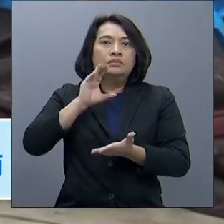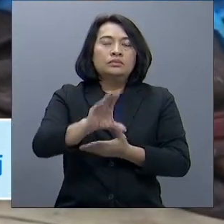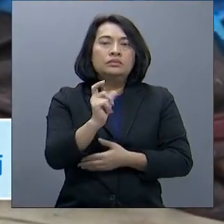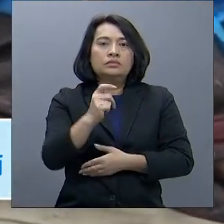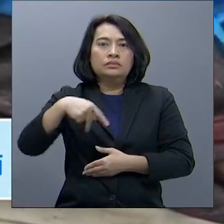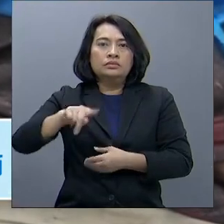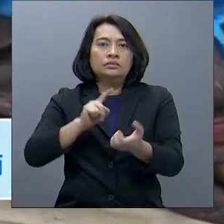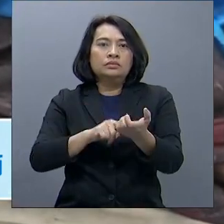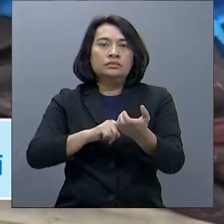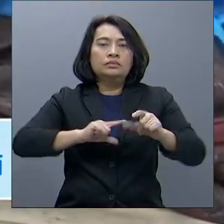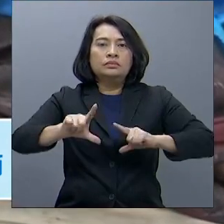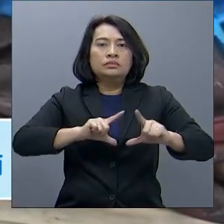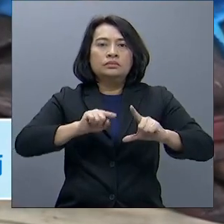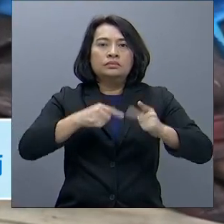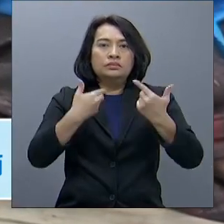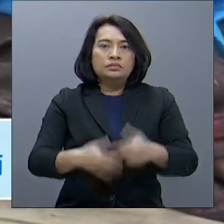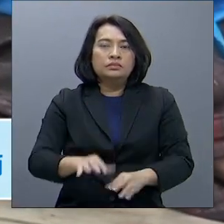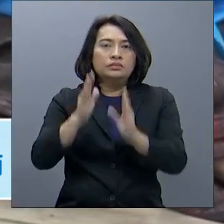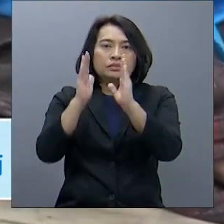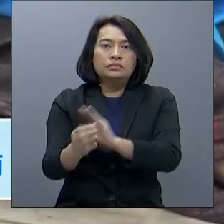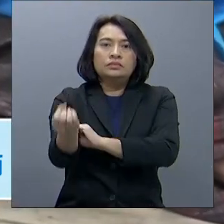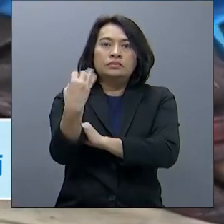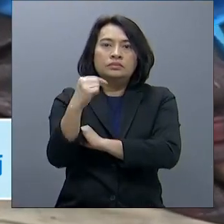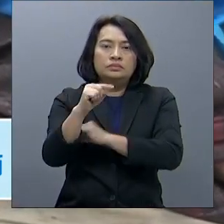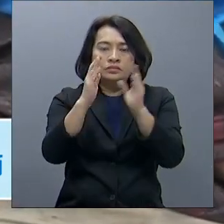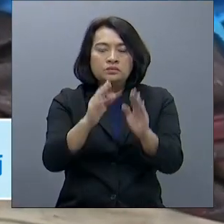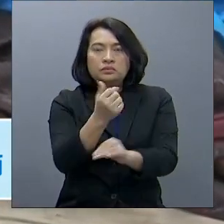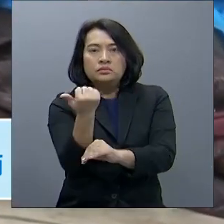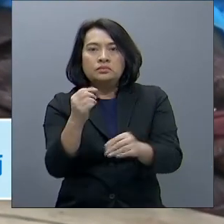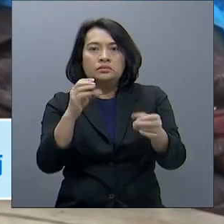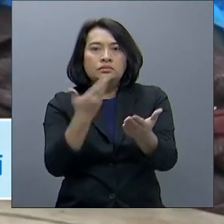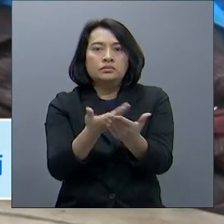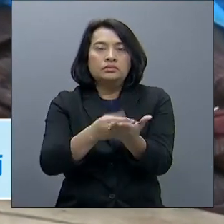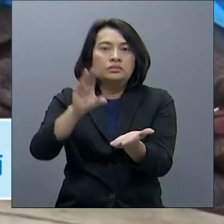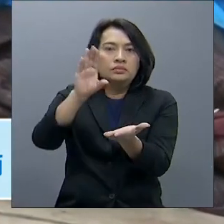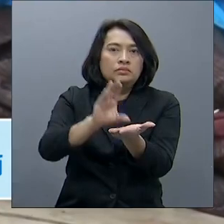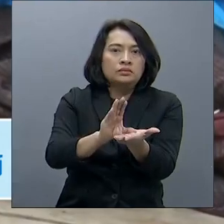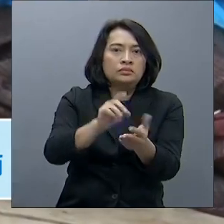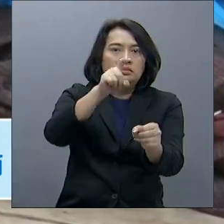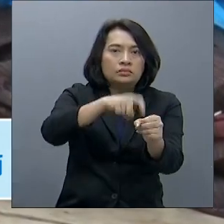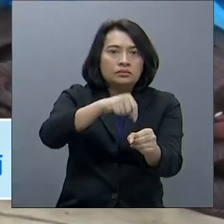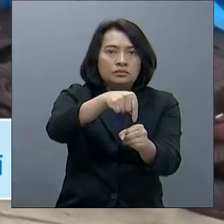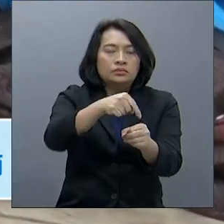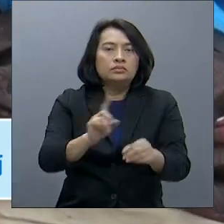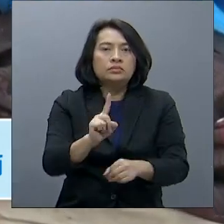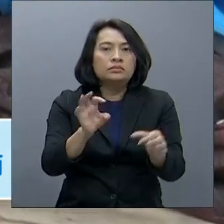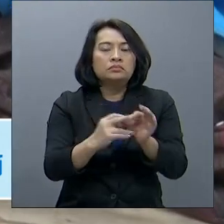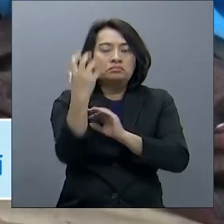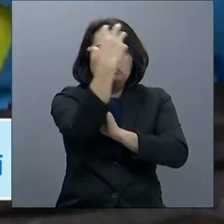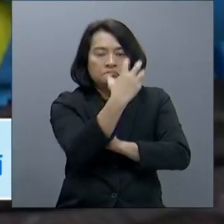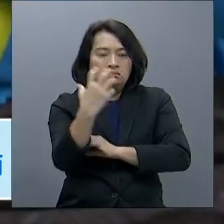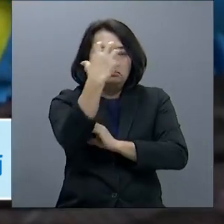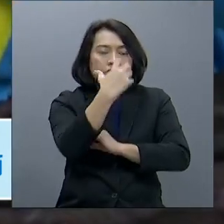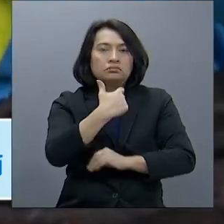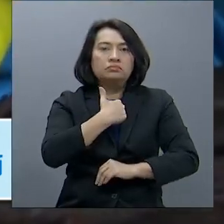น LINE พร้อมด้วยมีหน้ามาด้วยว่ามีคนอื่นนั้นร่วมลงทุนกับเธอเพื่อหลอกล่อให้เธอนั้นหลงเชื่อ